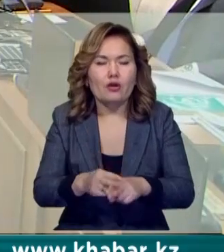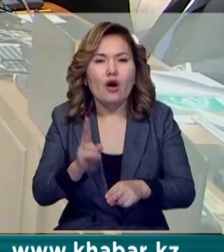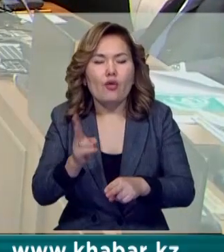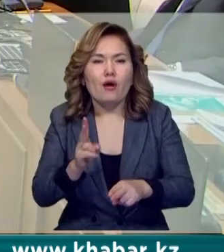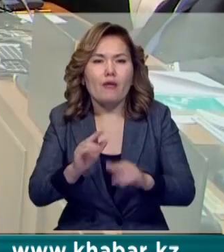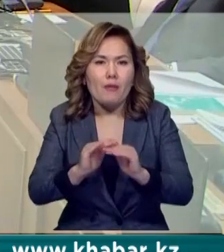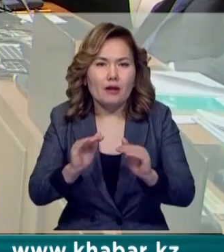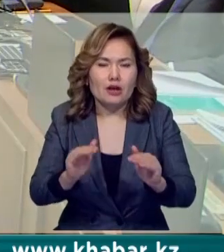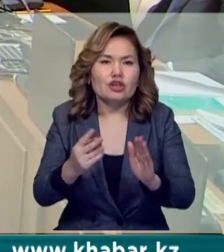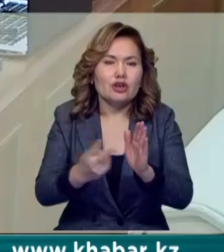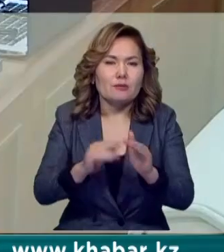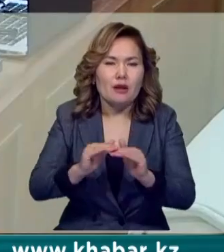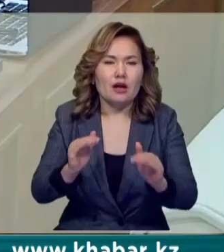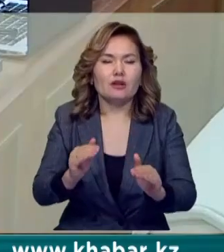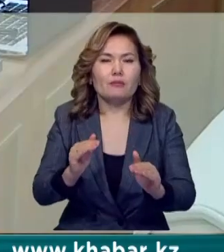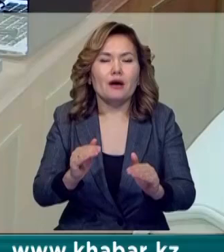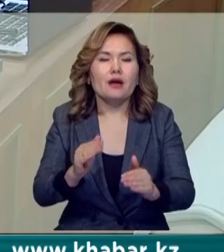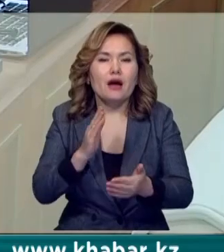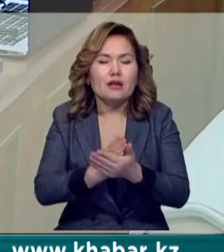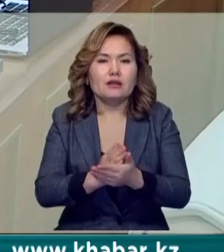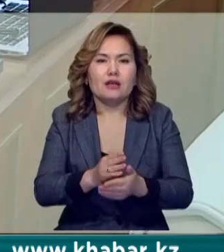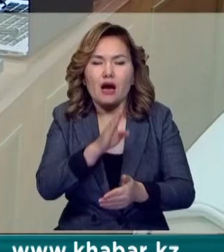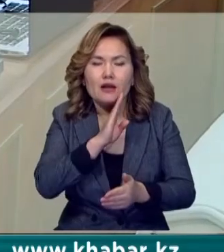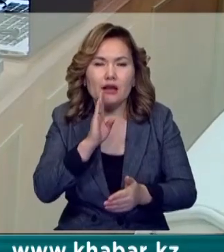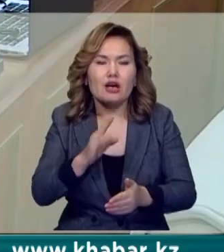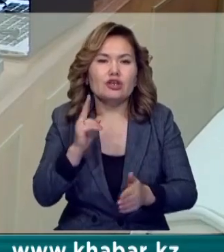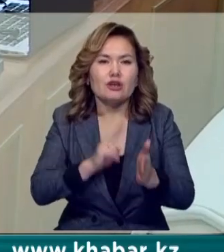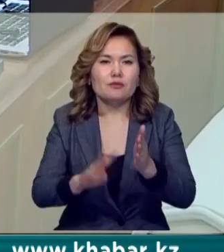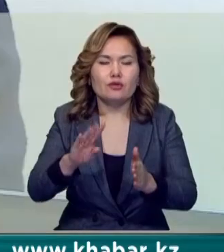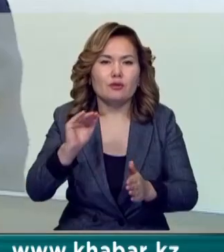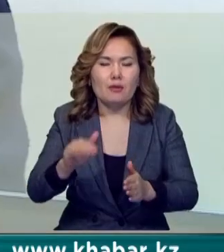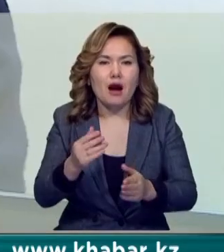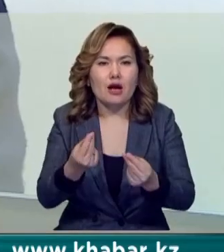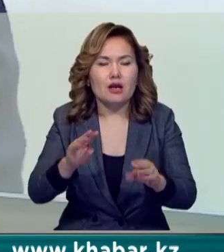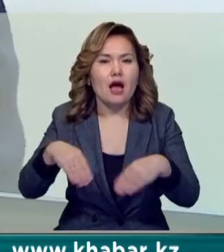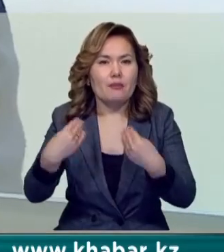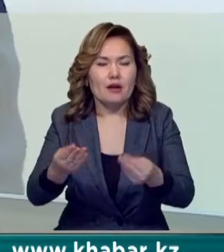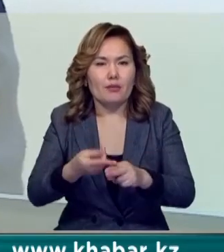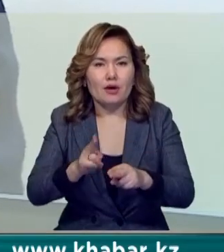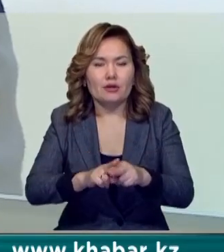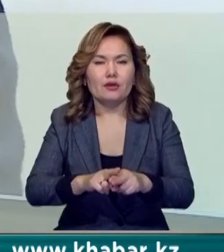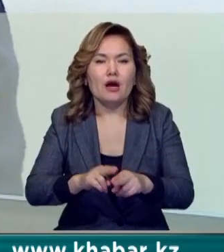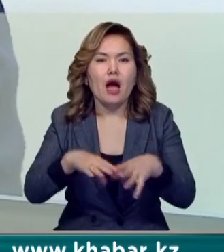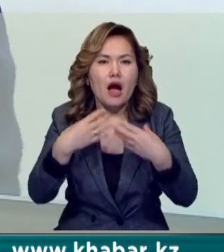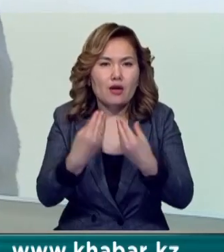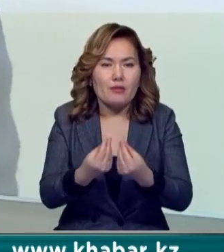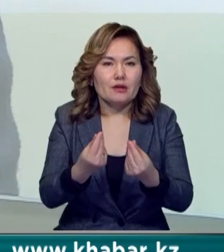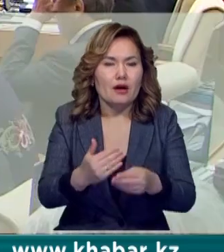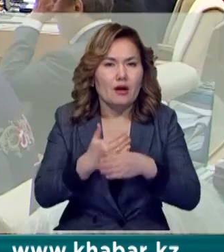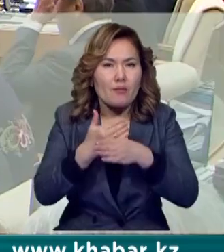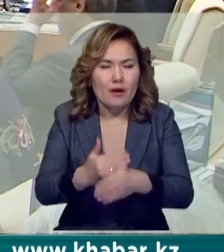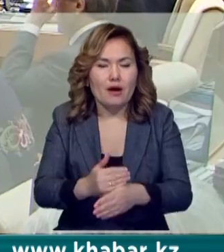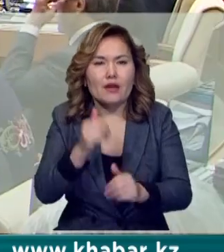Мәселен, 7 балаға 74000 теңгеден астам төленеді. Енді атаулы әлеуметтік көмекті беру, тағайындау жалпы